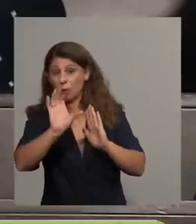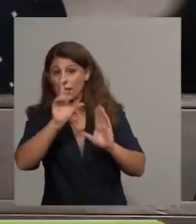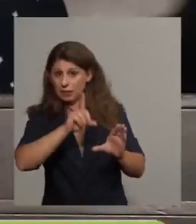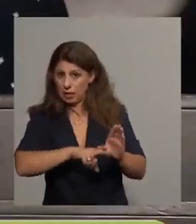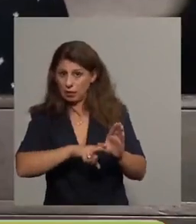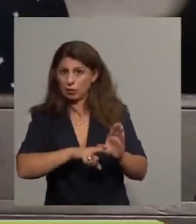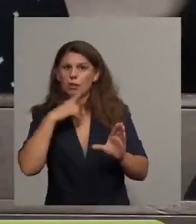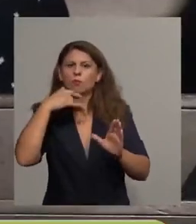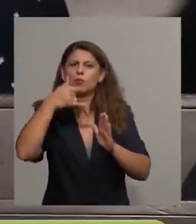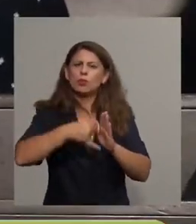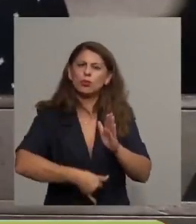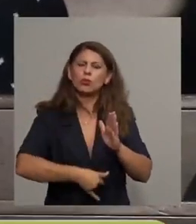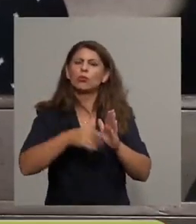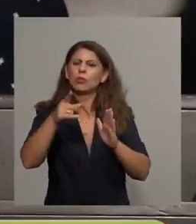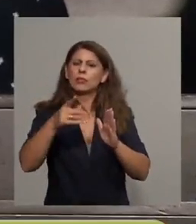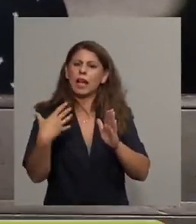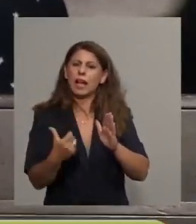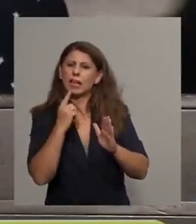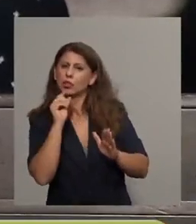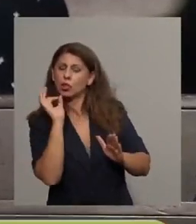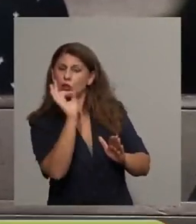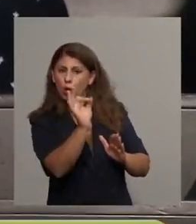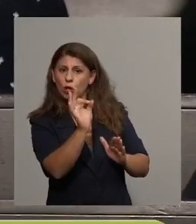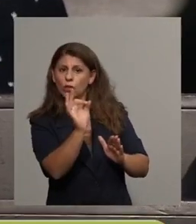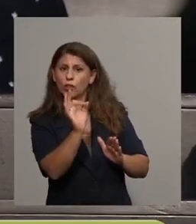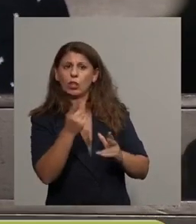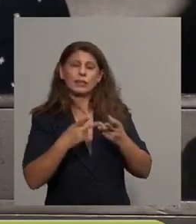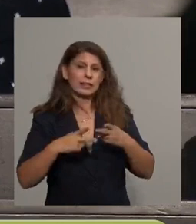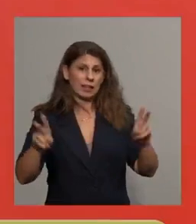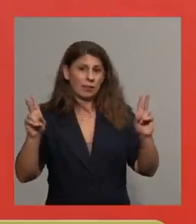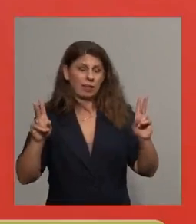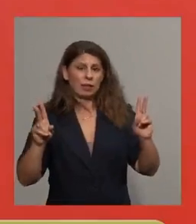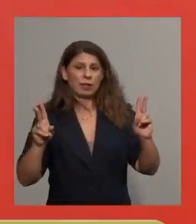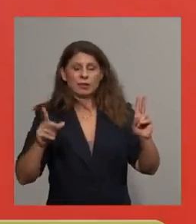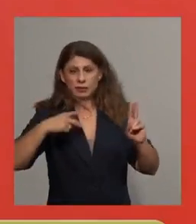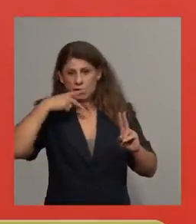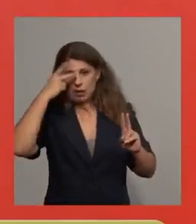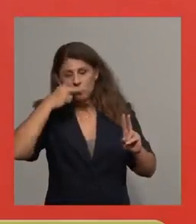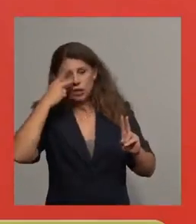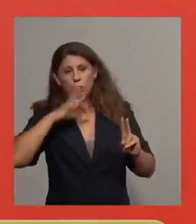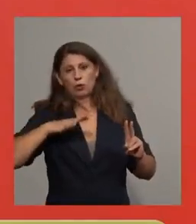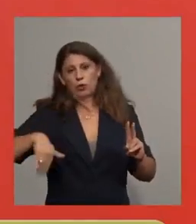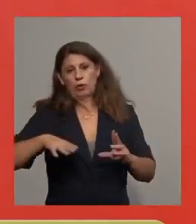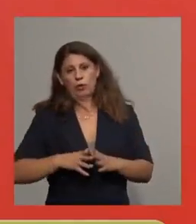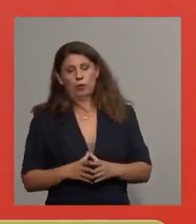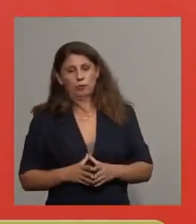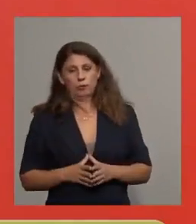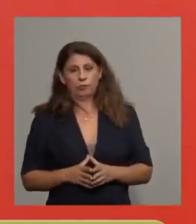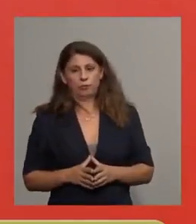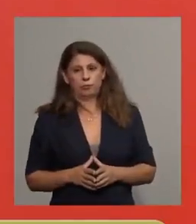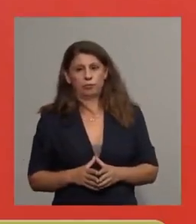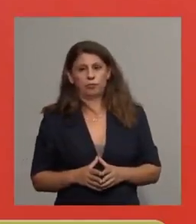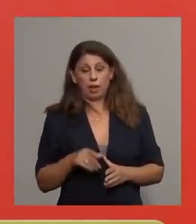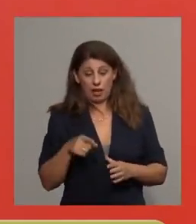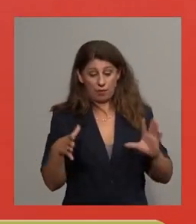Ένωσης, που στην ουσία βάζουν στο στόχαστρο τις ελευθερίες, τα δικαιώματα του λαού. Αυτά που